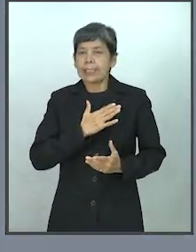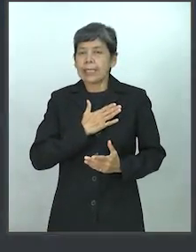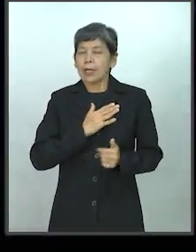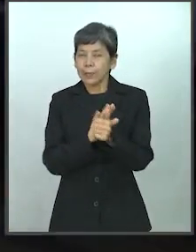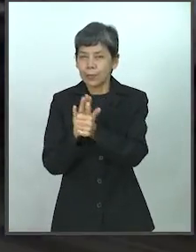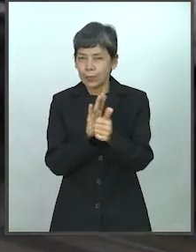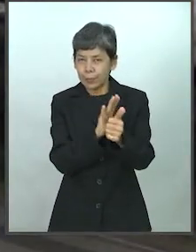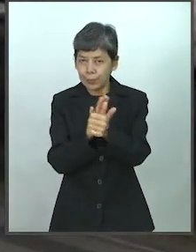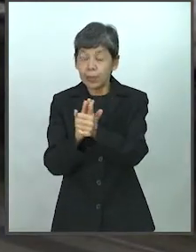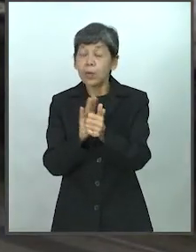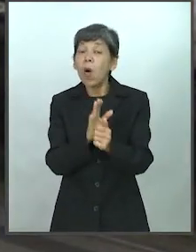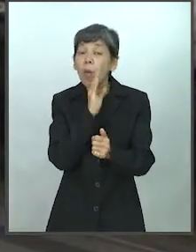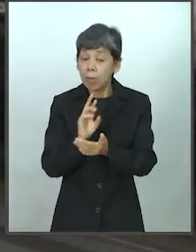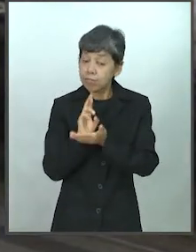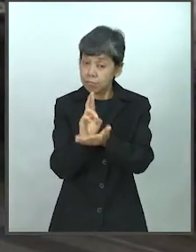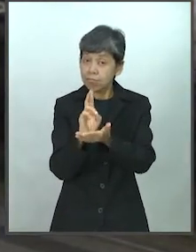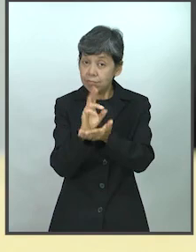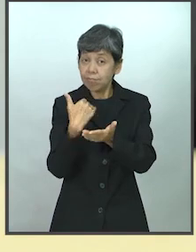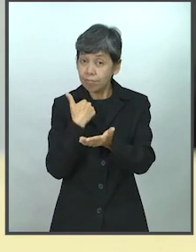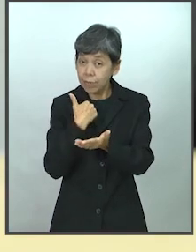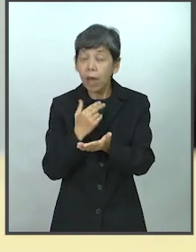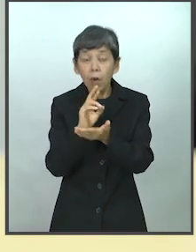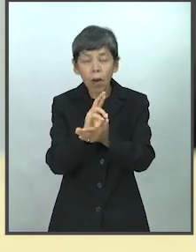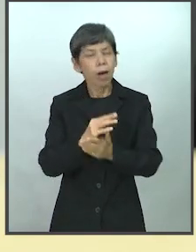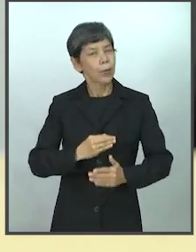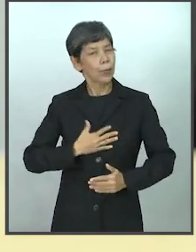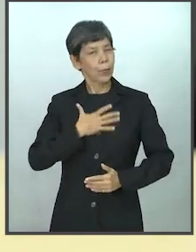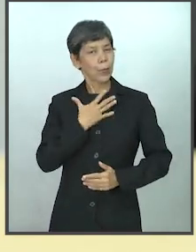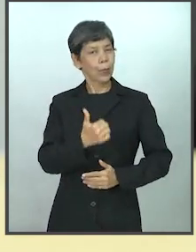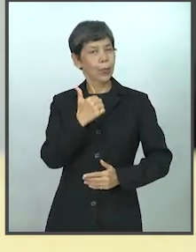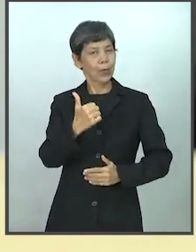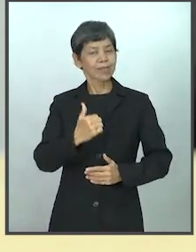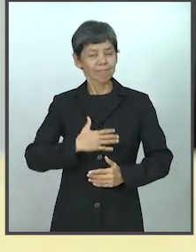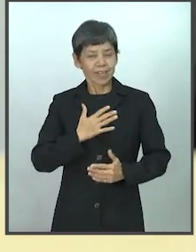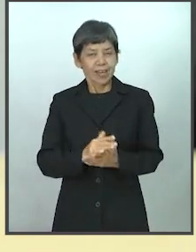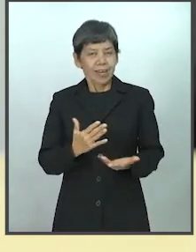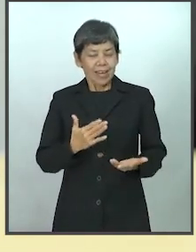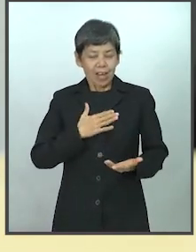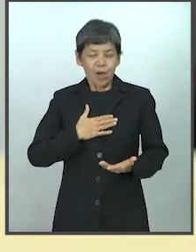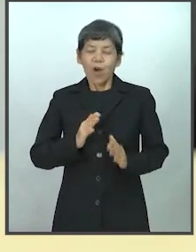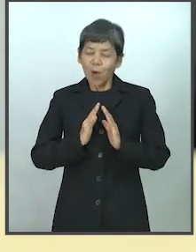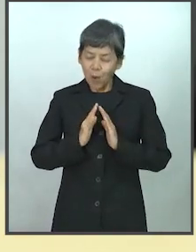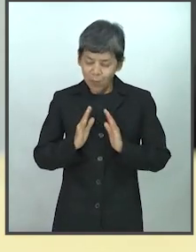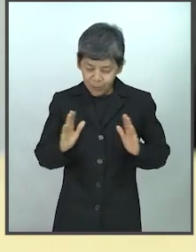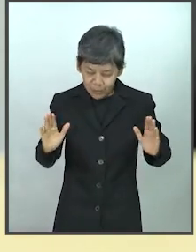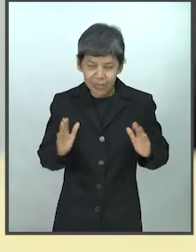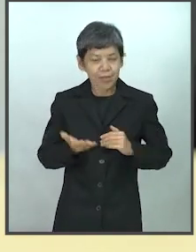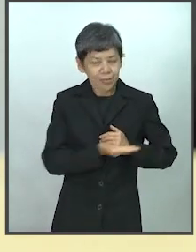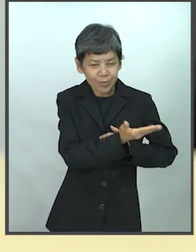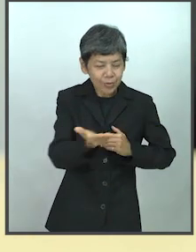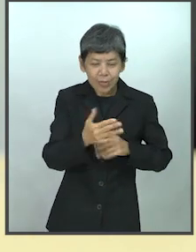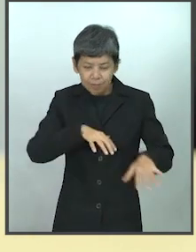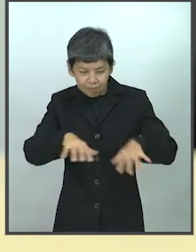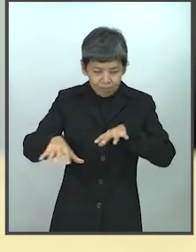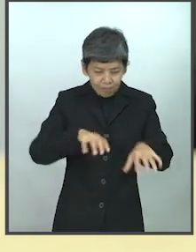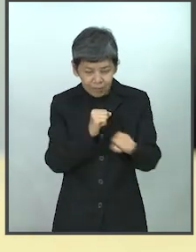นกำลังใจนะเมื่อได้รับรางวัลอันนี้ก็มีความภาคภูมิใจนะครับแล้วก็ต้องขอขอบคุณทุกคนที่อยู่เบื้องห